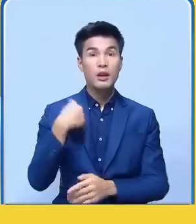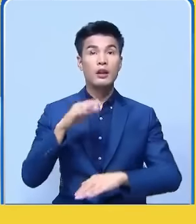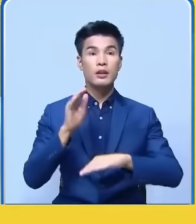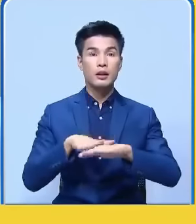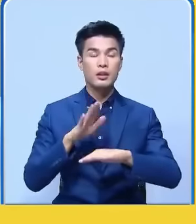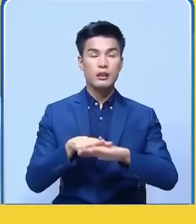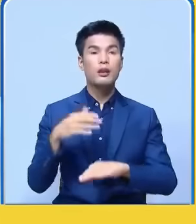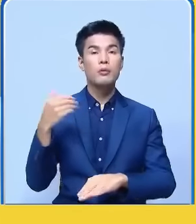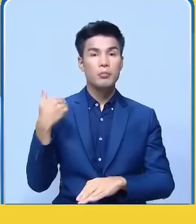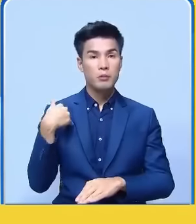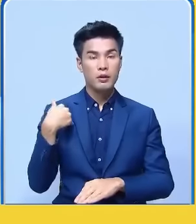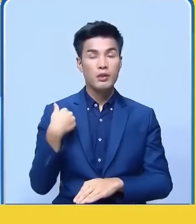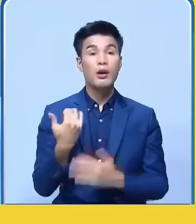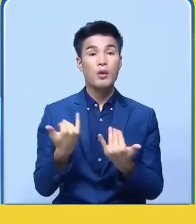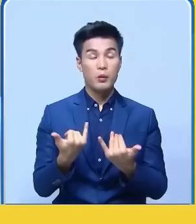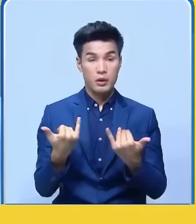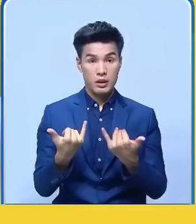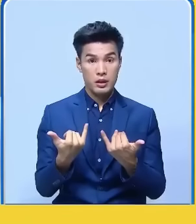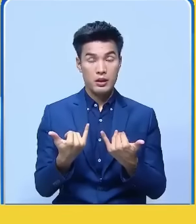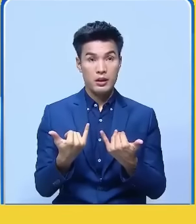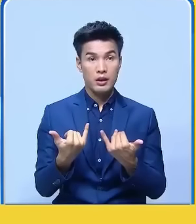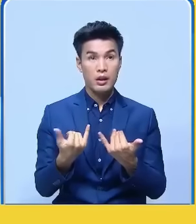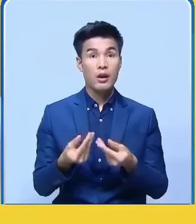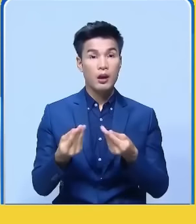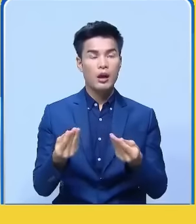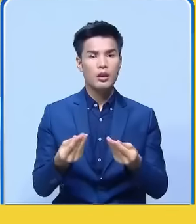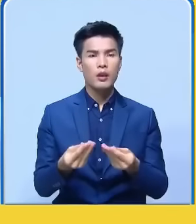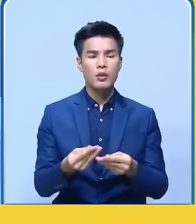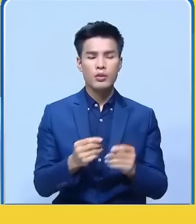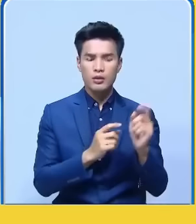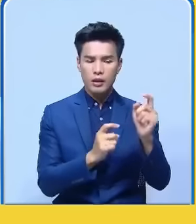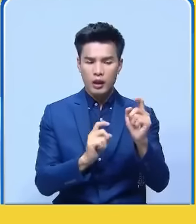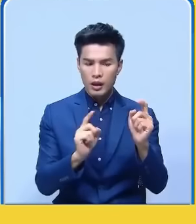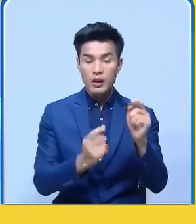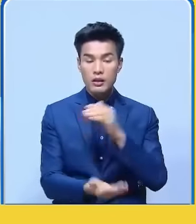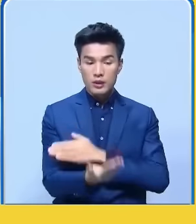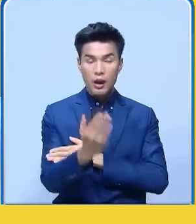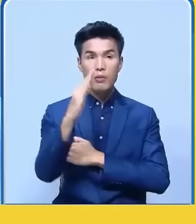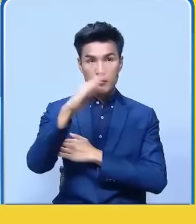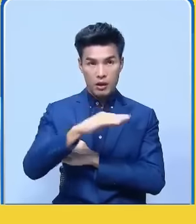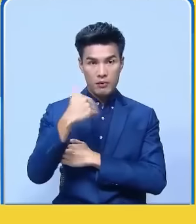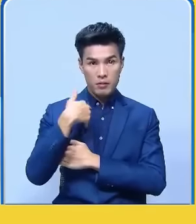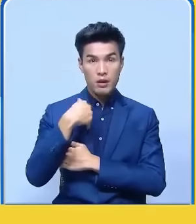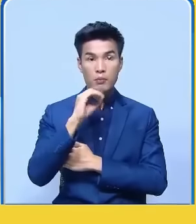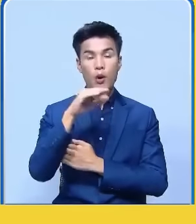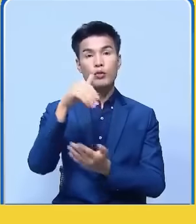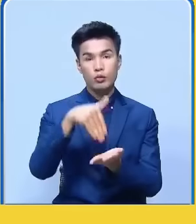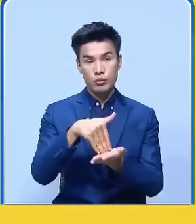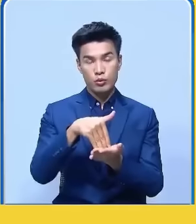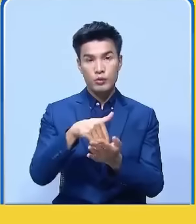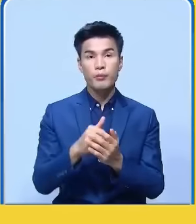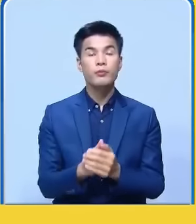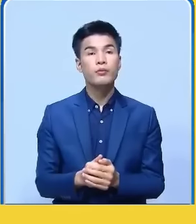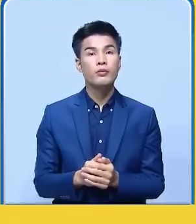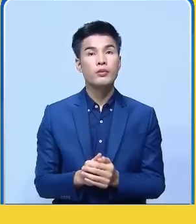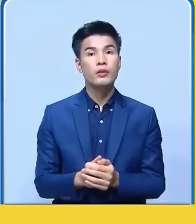โดยตอนนี้เราจะรายงานลักษณะพื้นที่เสี่ยงตอนเช้าและบ่ายแจ้งเข้าไปที่ศูนย์ครับศูนย์ก็จะ